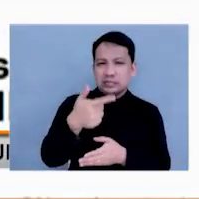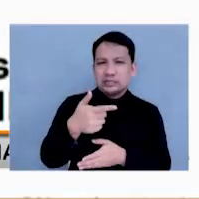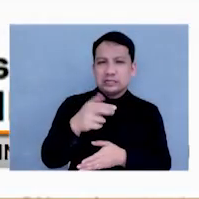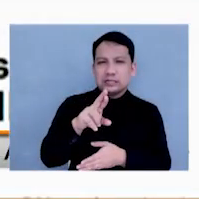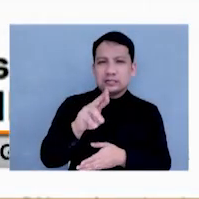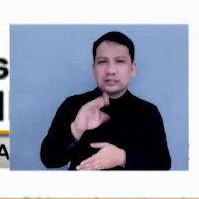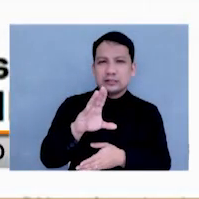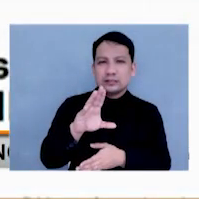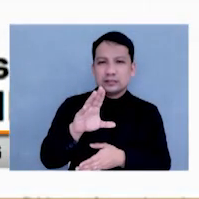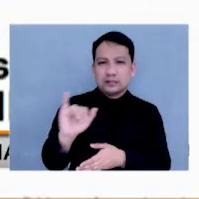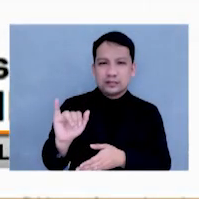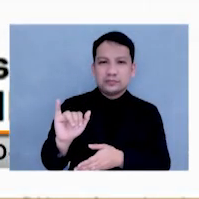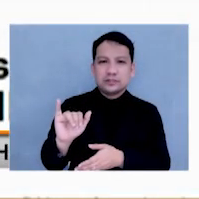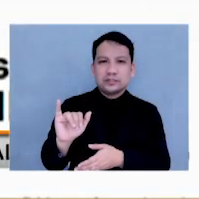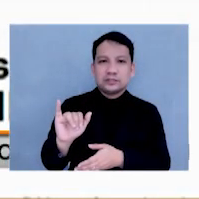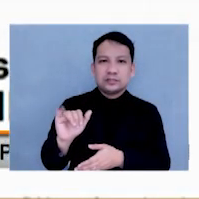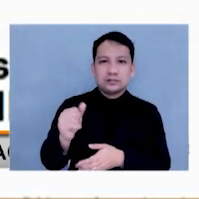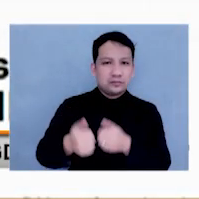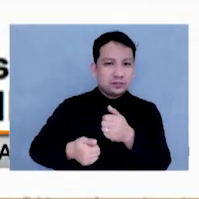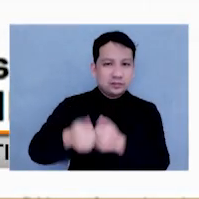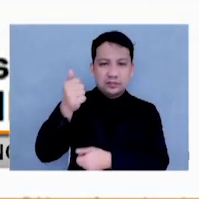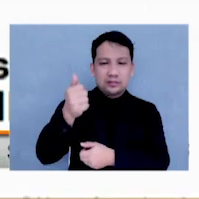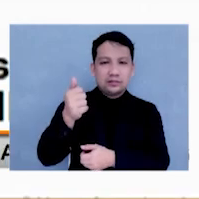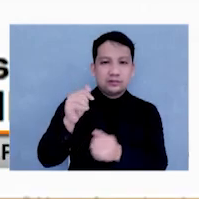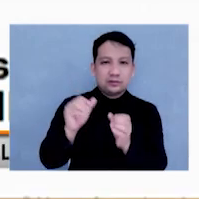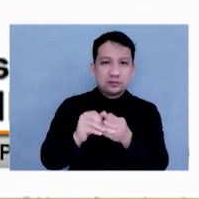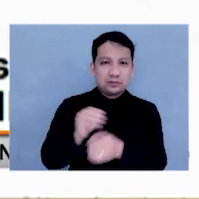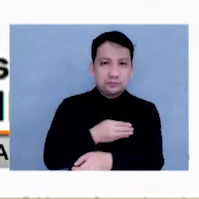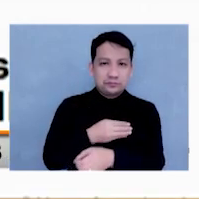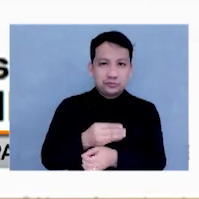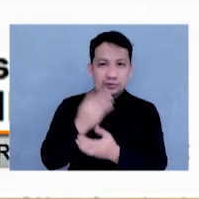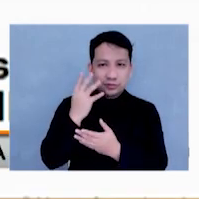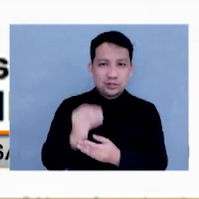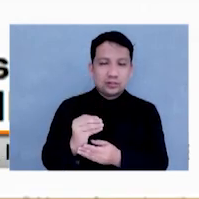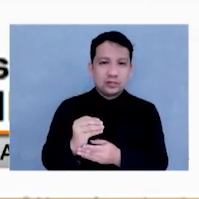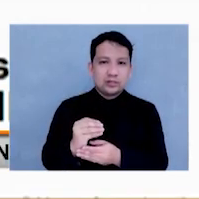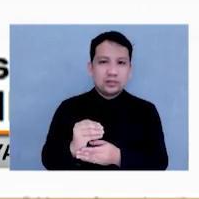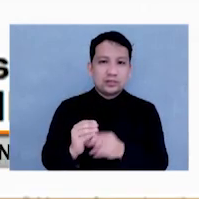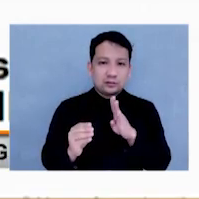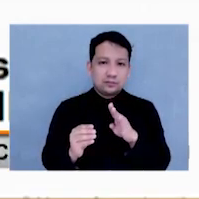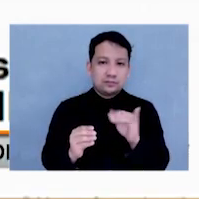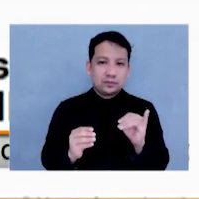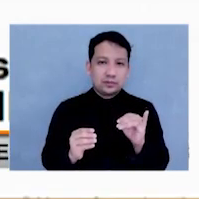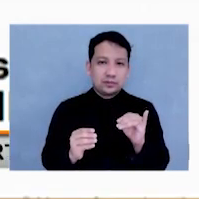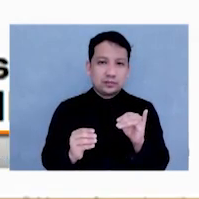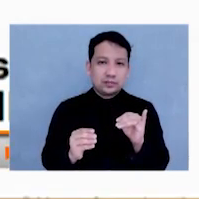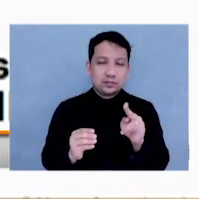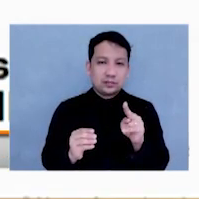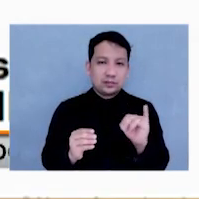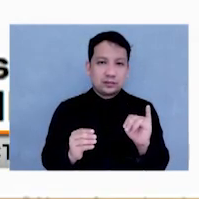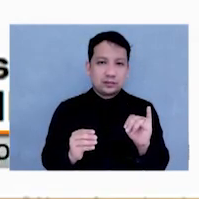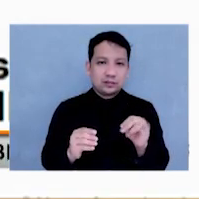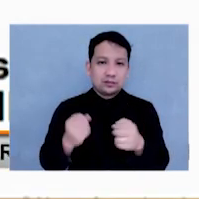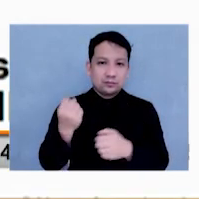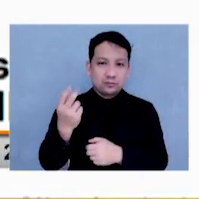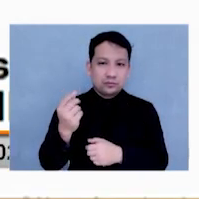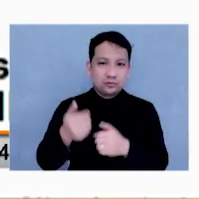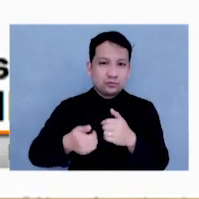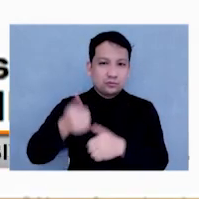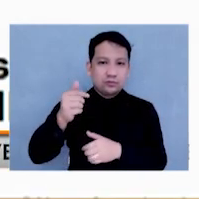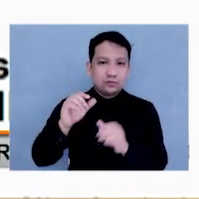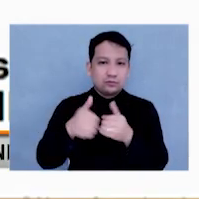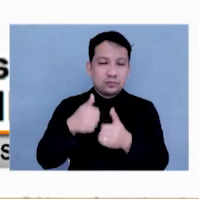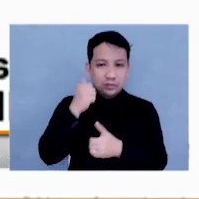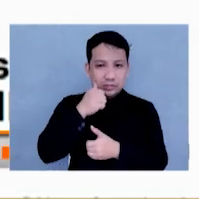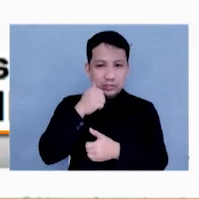ng pinakamataas na award-giving body sa music scene. Kabilang ang BINI sa kanilang fresh list ng 12 rising girl groups